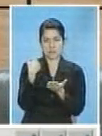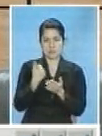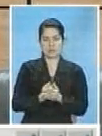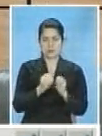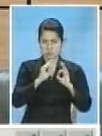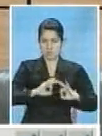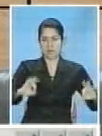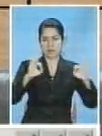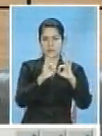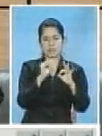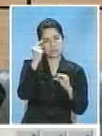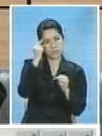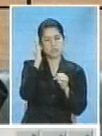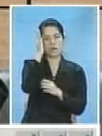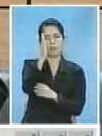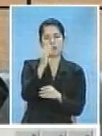ำคัญท่านจะทำยังไง